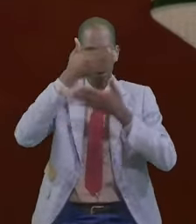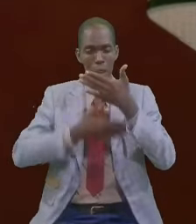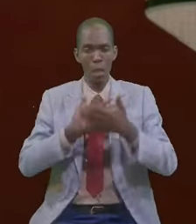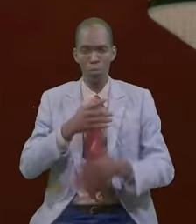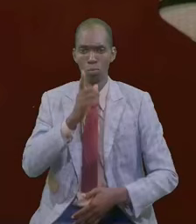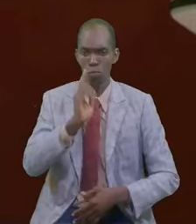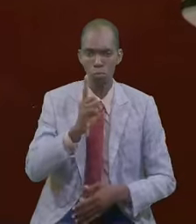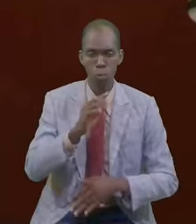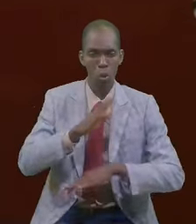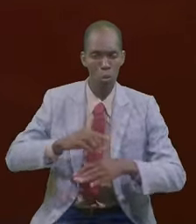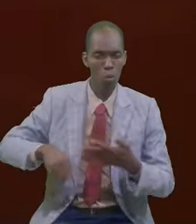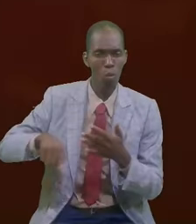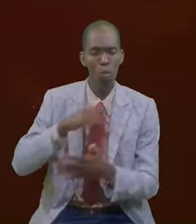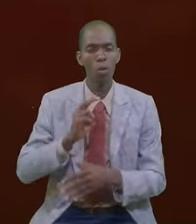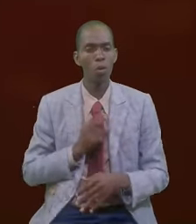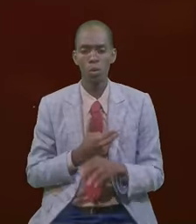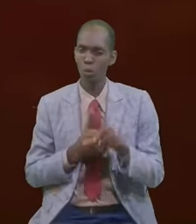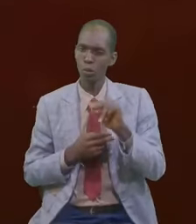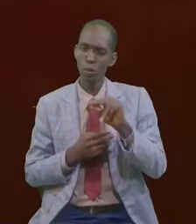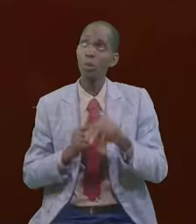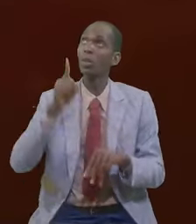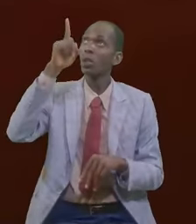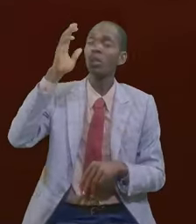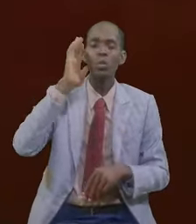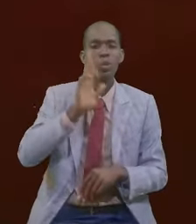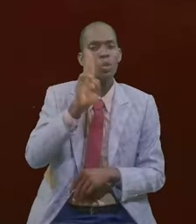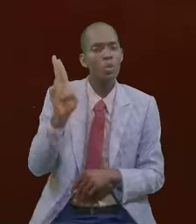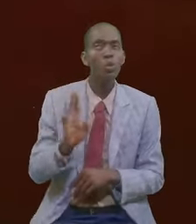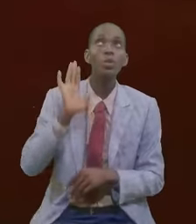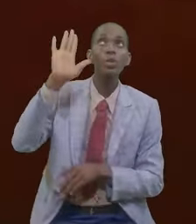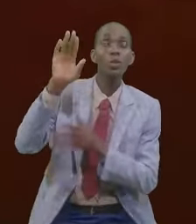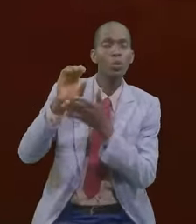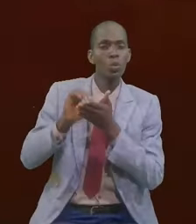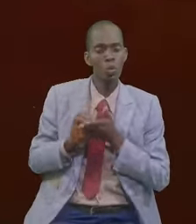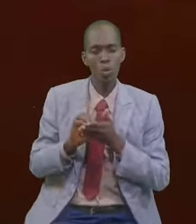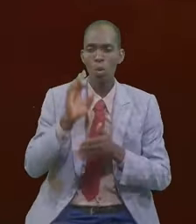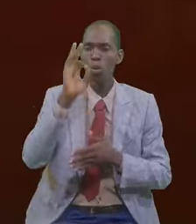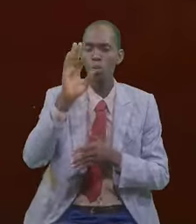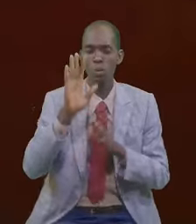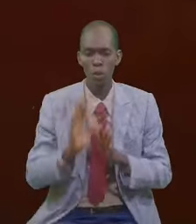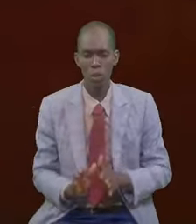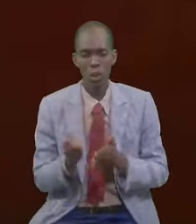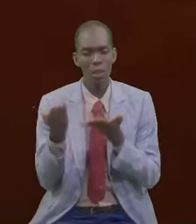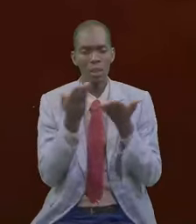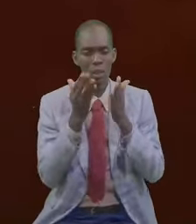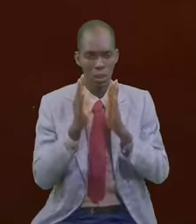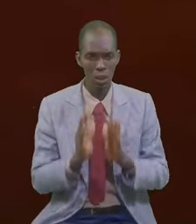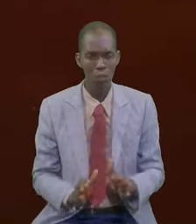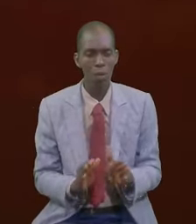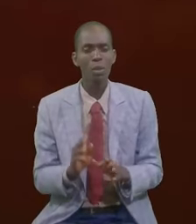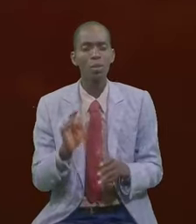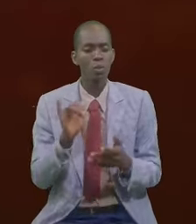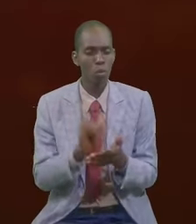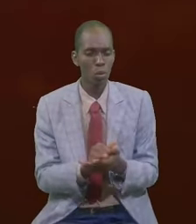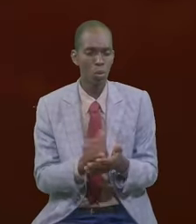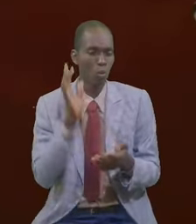utiliser son porte-parole, ses sentinelles, ses prédicateurs, les gens qu'il a envoyés afin